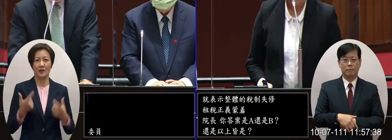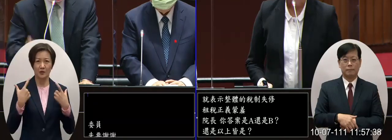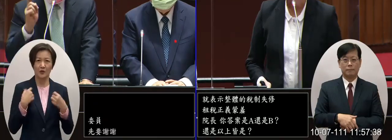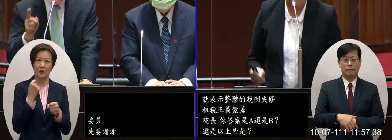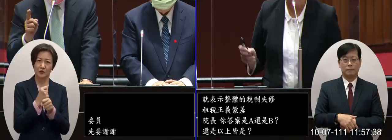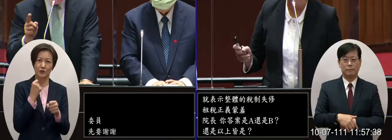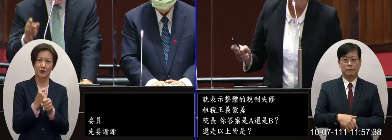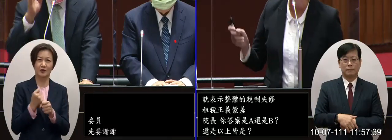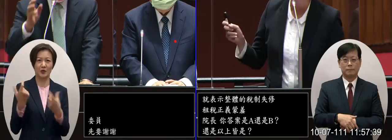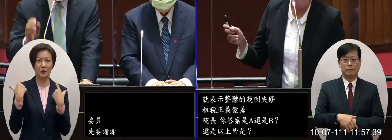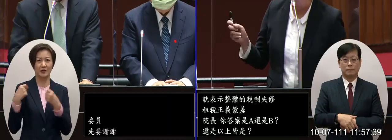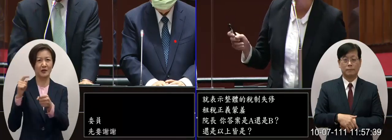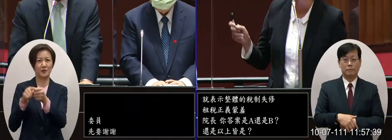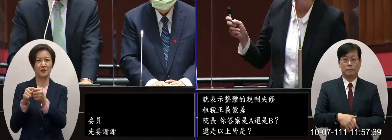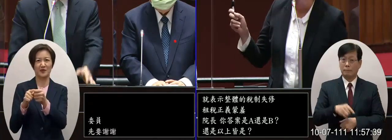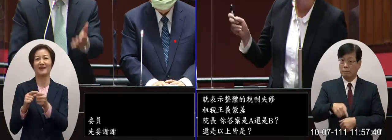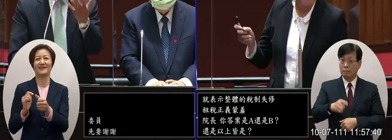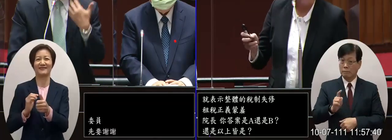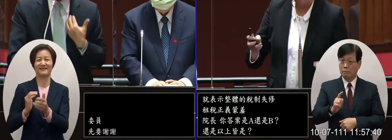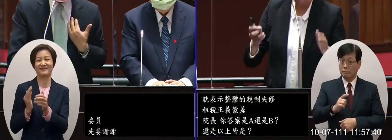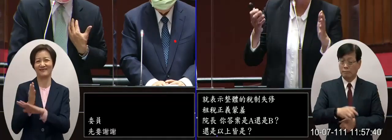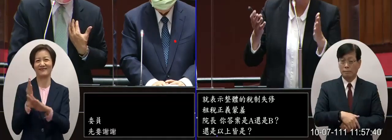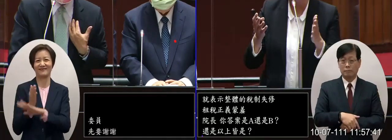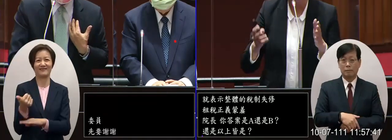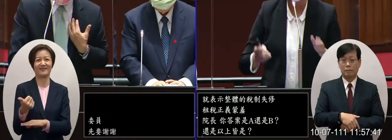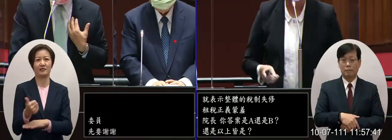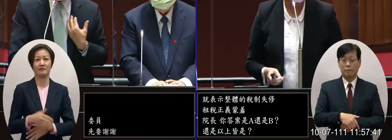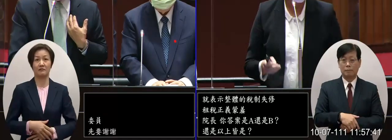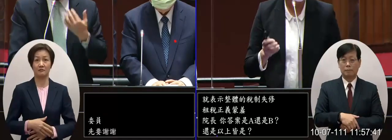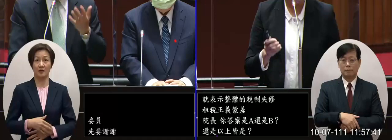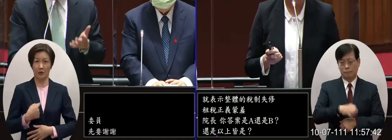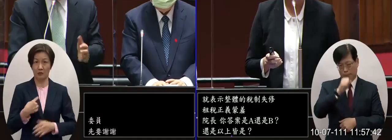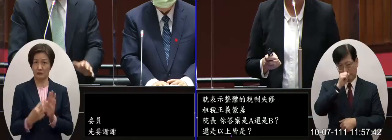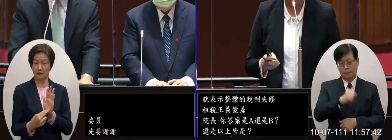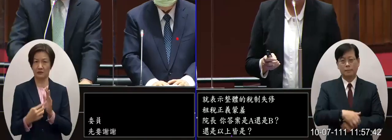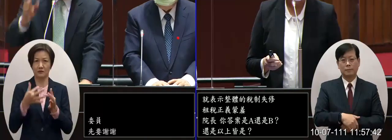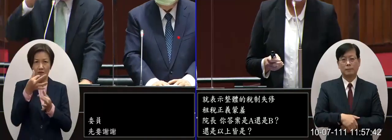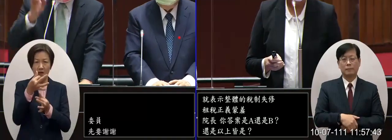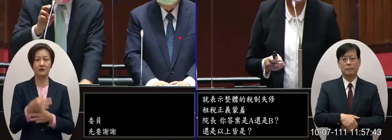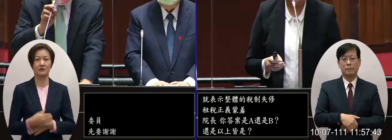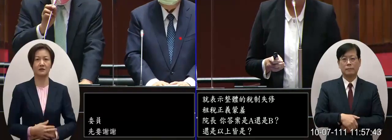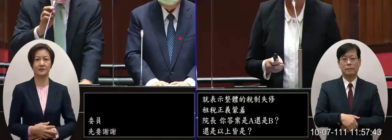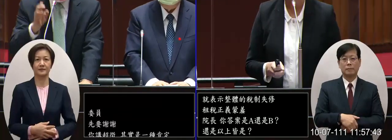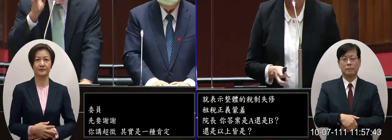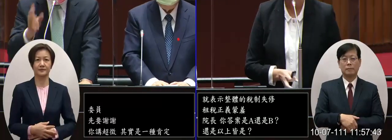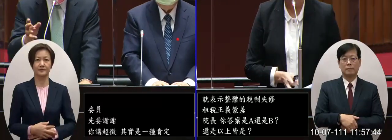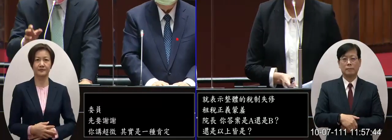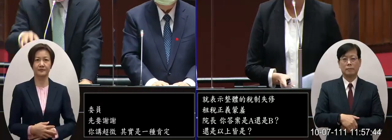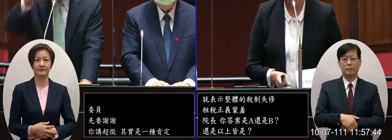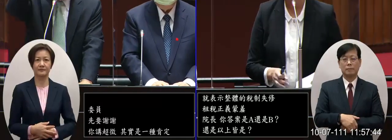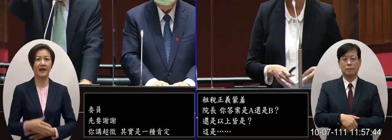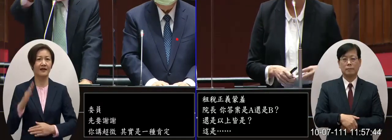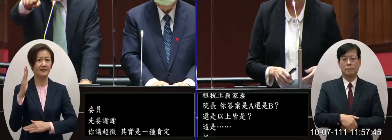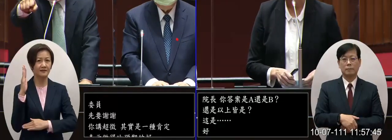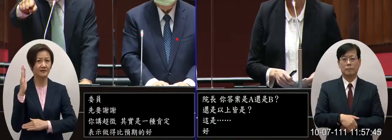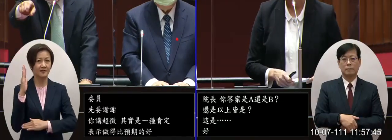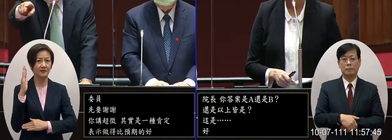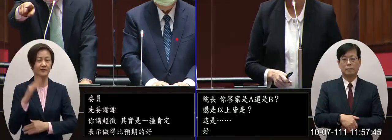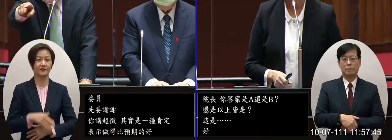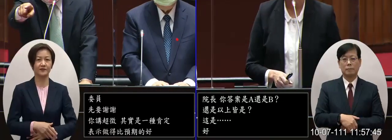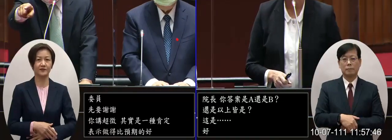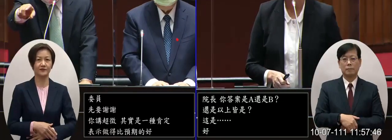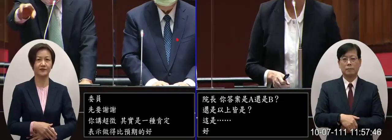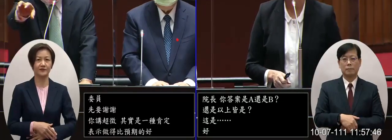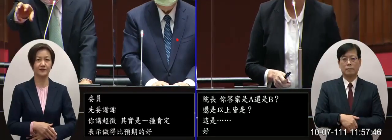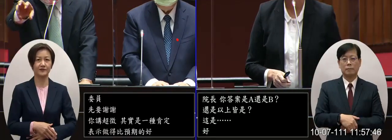好。正因为政府， 这个是 你要让我解释完整，不要切断了。正因为政府